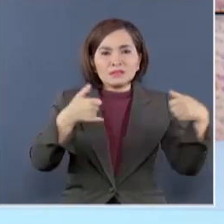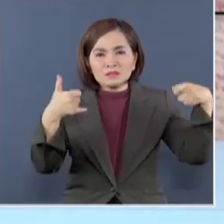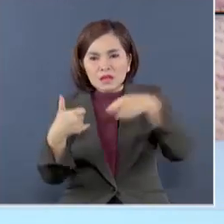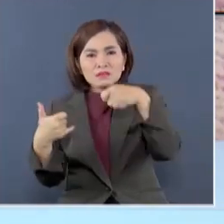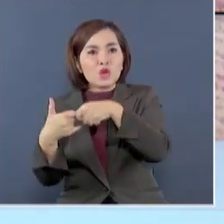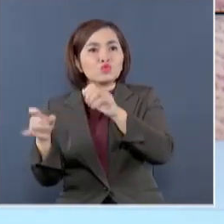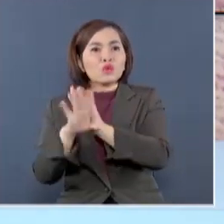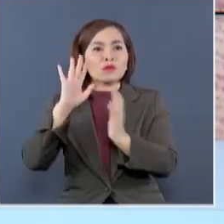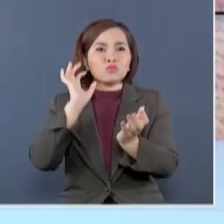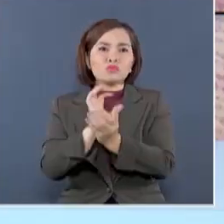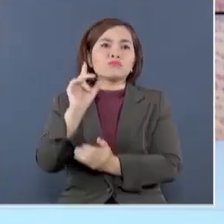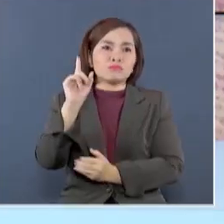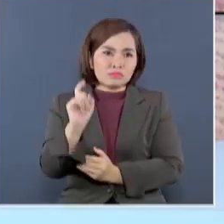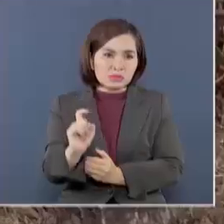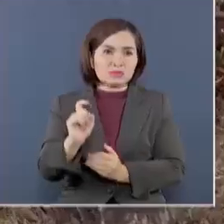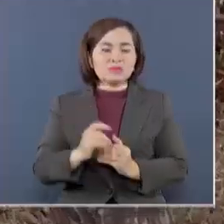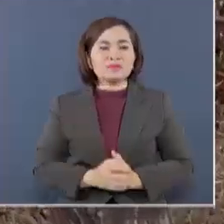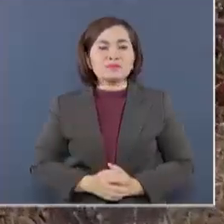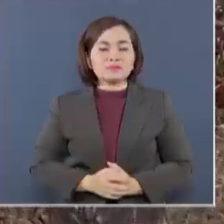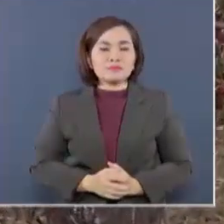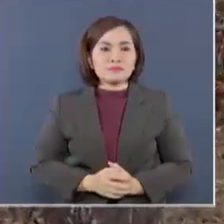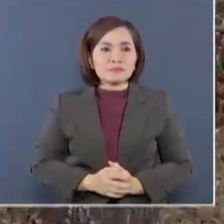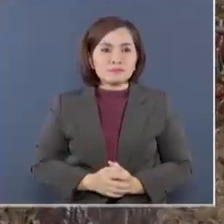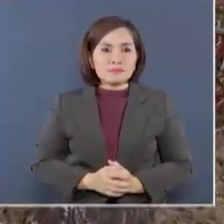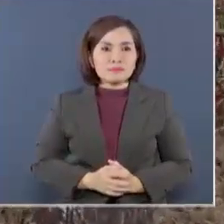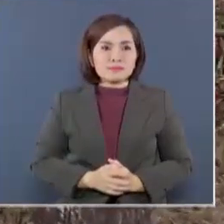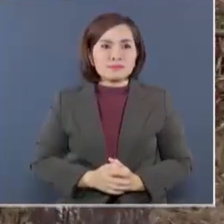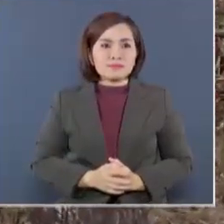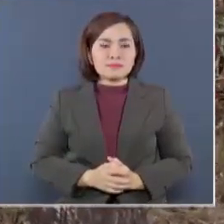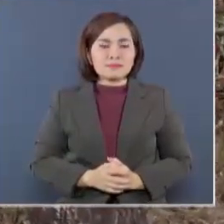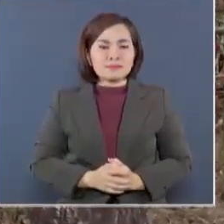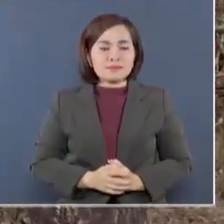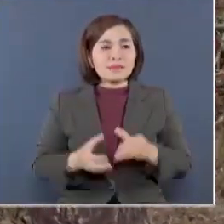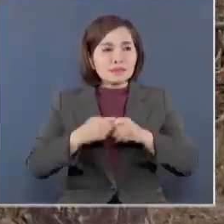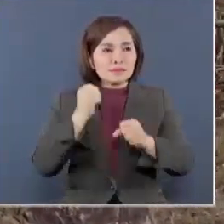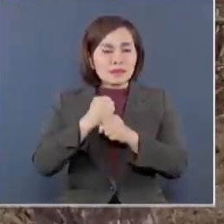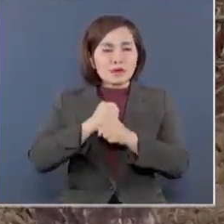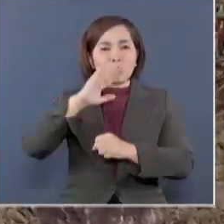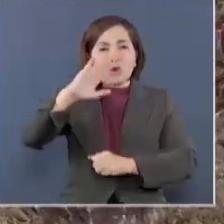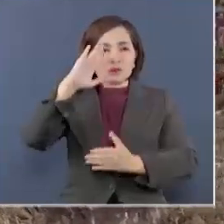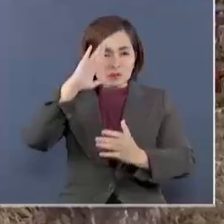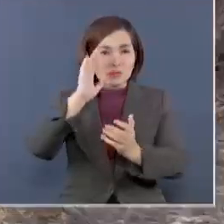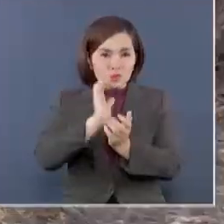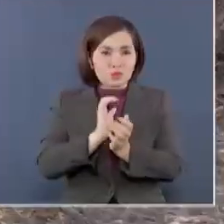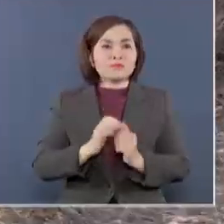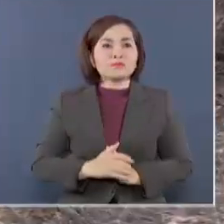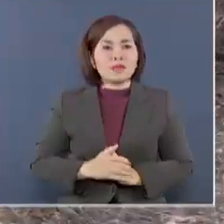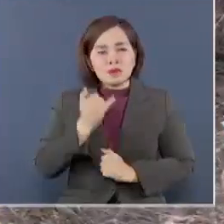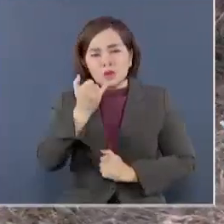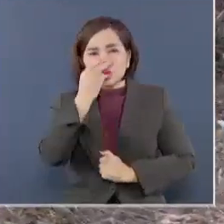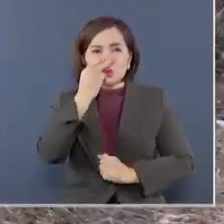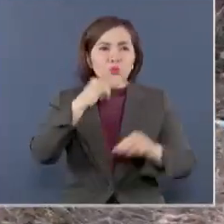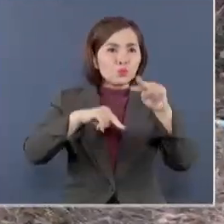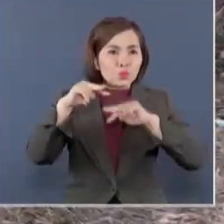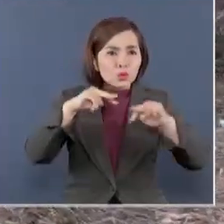ไม่ยั้งเสียชีวิตในที่เกิดเหตุครับเนี่ยครับคุณผู้ชมฮะตำรวจสภ.ท่าพนมที่จังหวัดนครพนมนะครับเข้าตรวจสอบเห